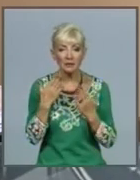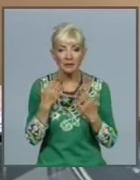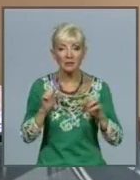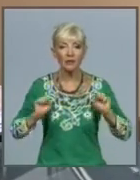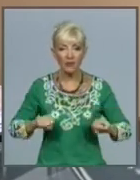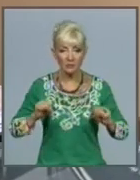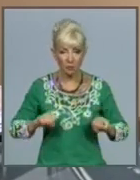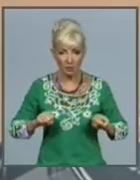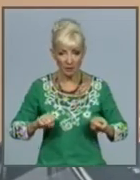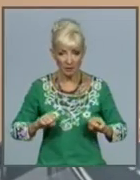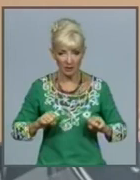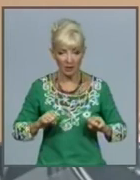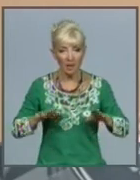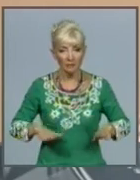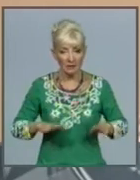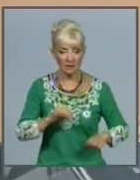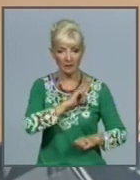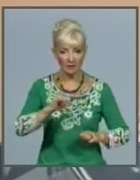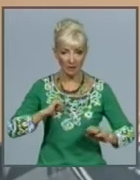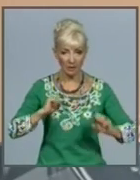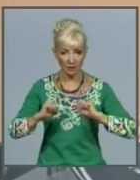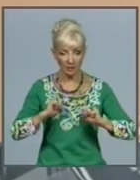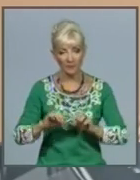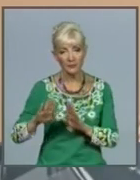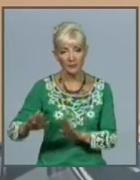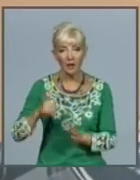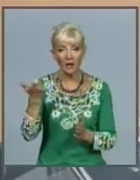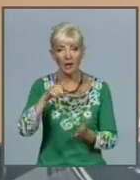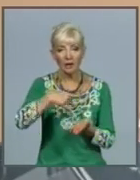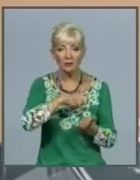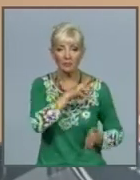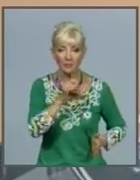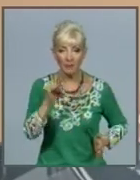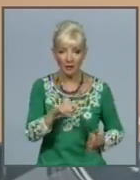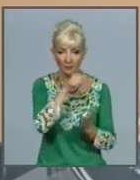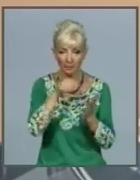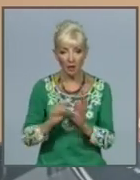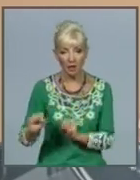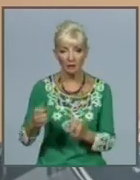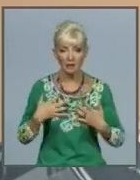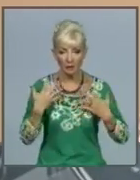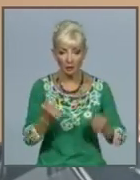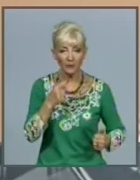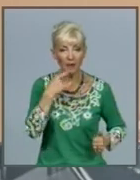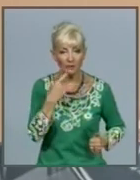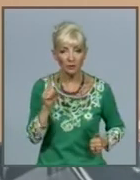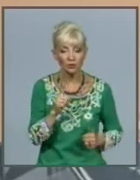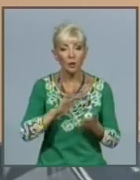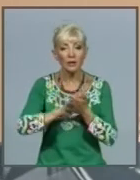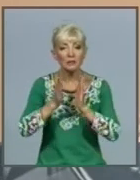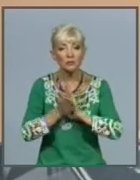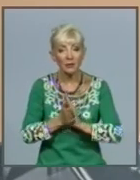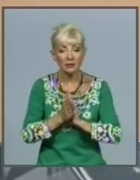можливостей місцевого самоврядування. Заступник харківського міського голови з питань охорони здоров'я говорить, що ситуація з інсуліном